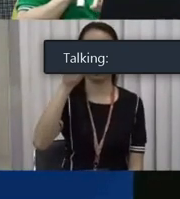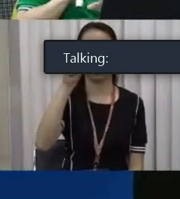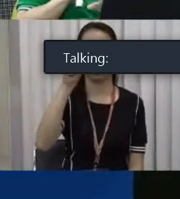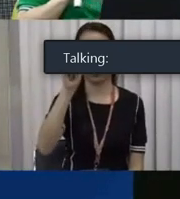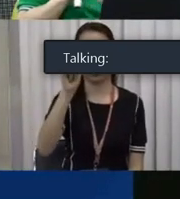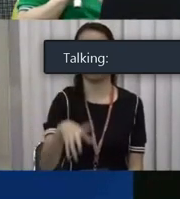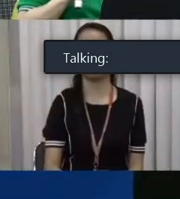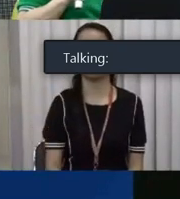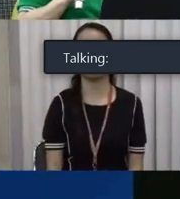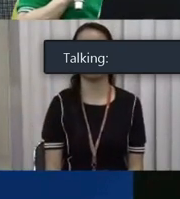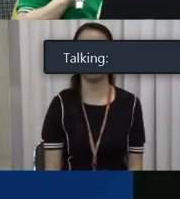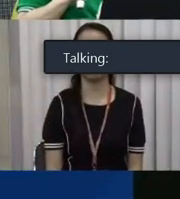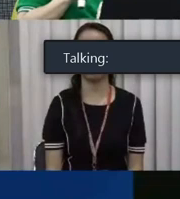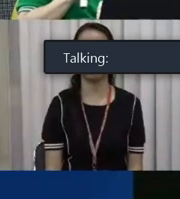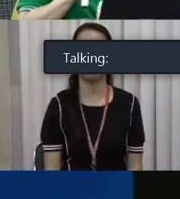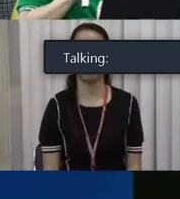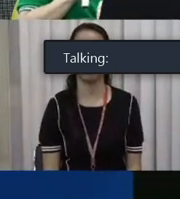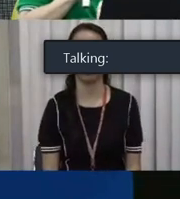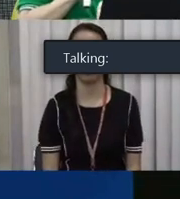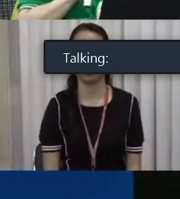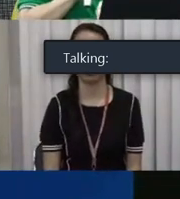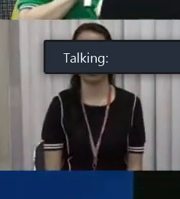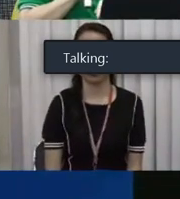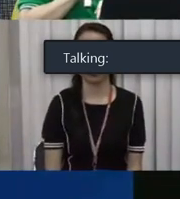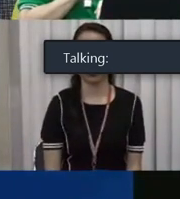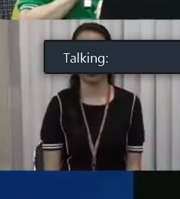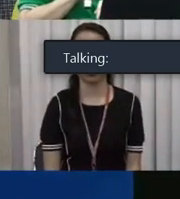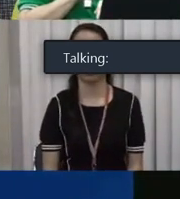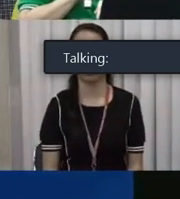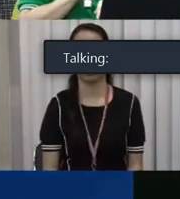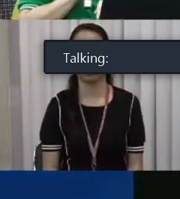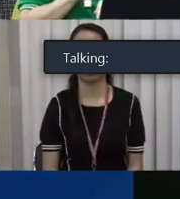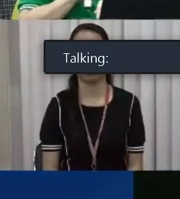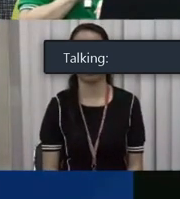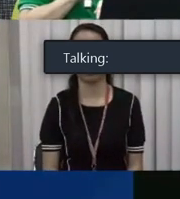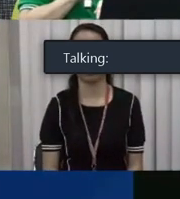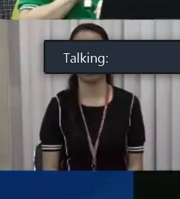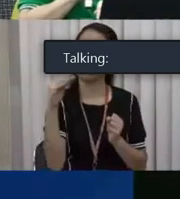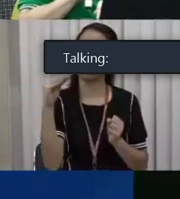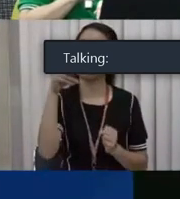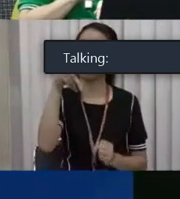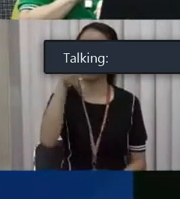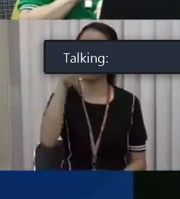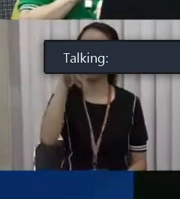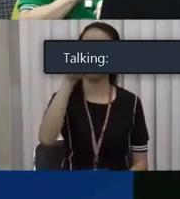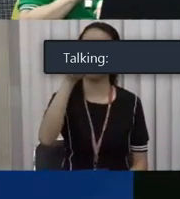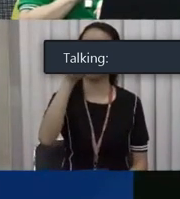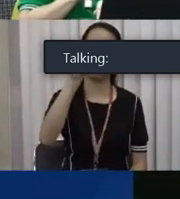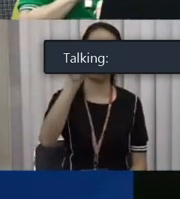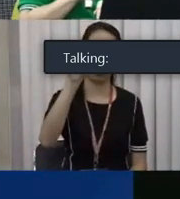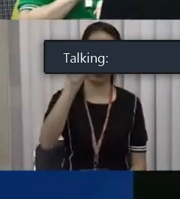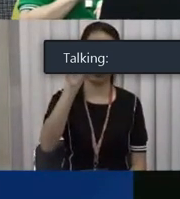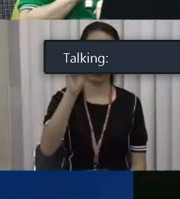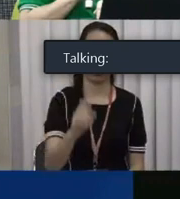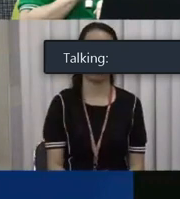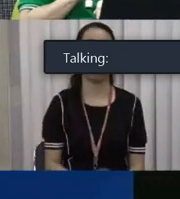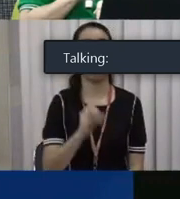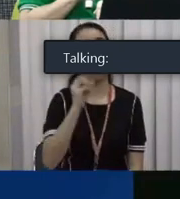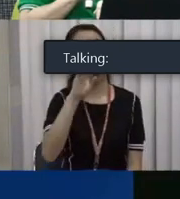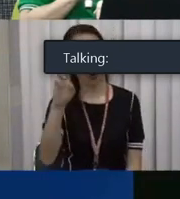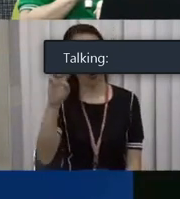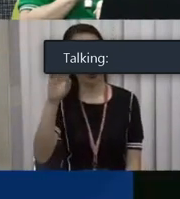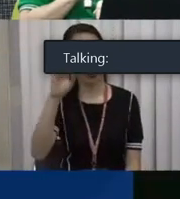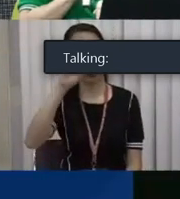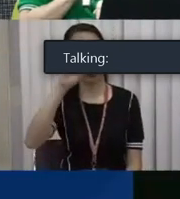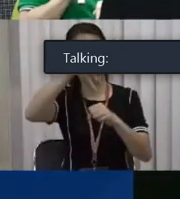na lang palabyon. Mao nang peso, gi-detalye na po ni, so pass na lang ni. Job search